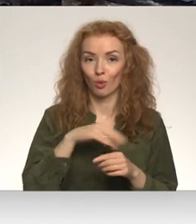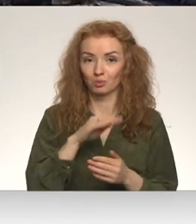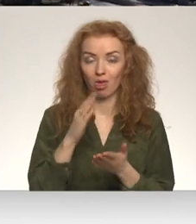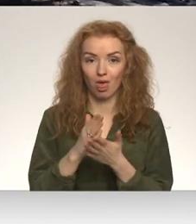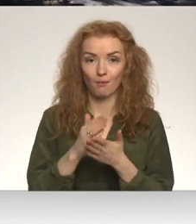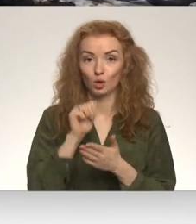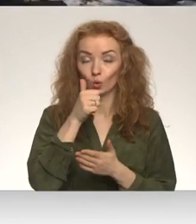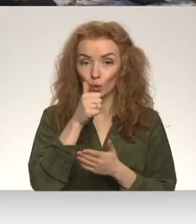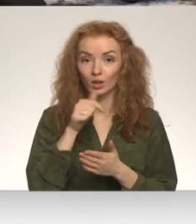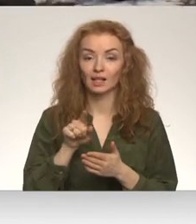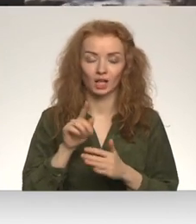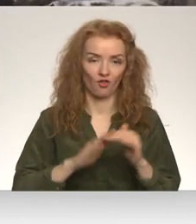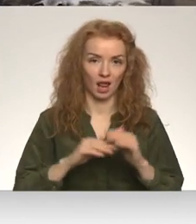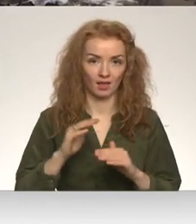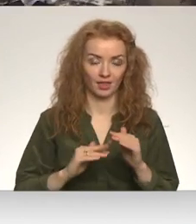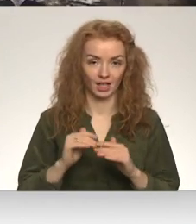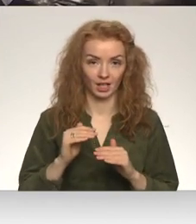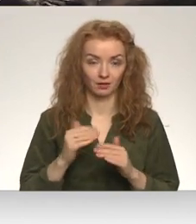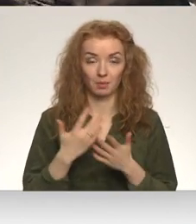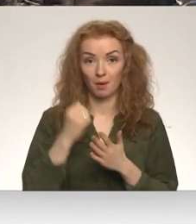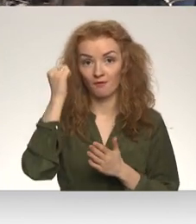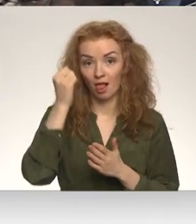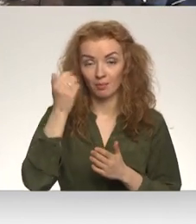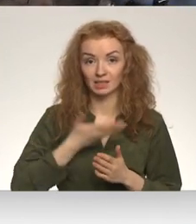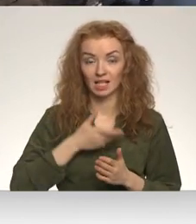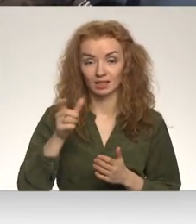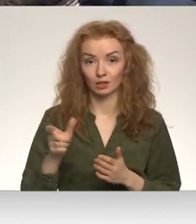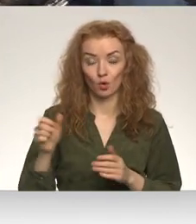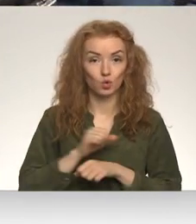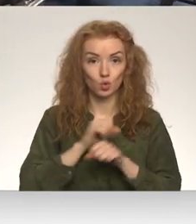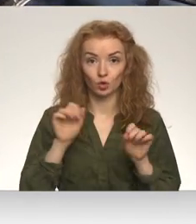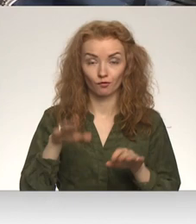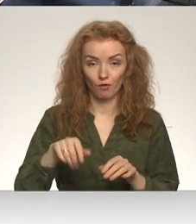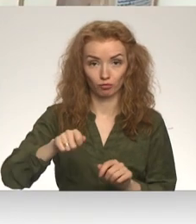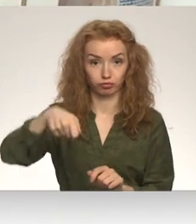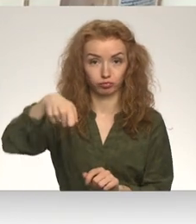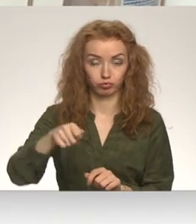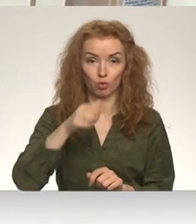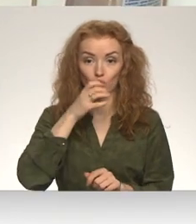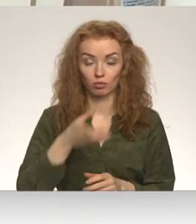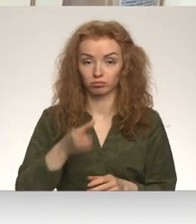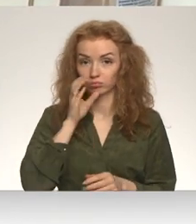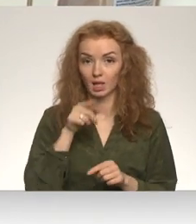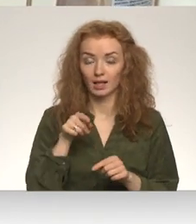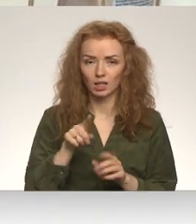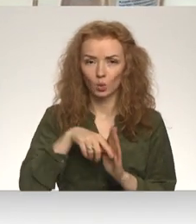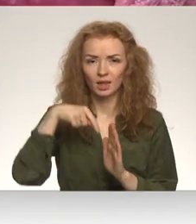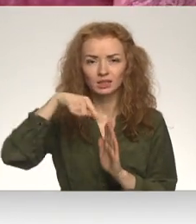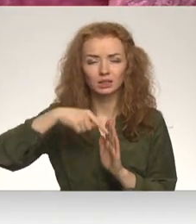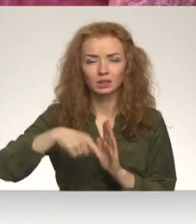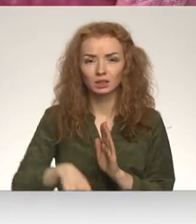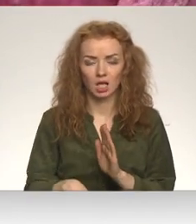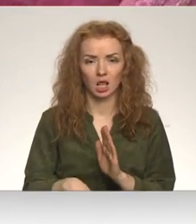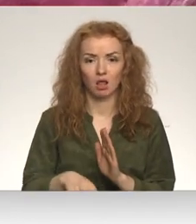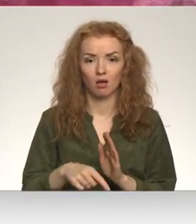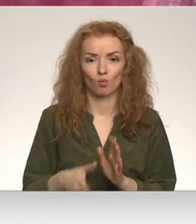ūdens lielākoties ir kvalitatīvs. Piemēram, Valmieras iedzīvotāji droši var dzert krāna ūdeni. Tas iegūts no tik dziļiem pazemes